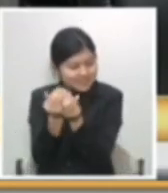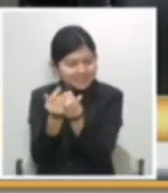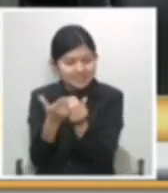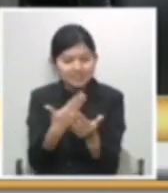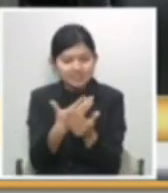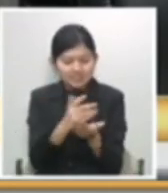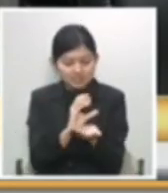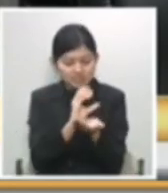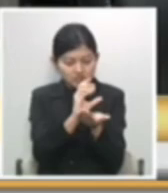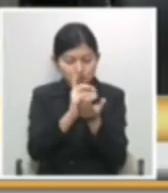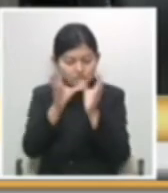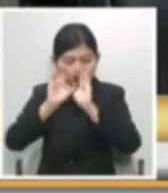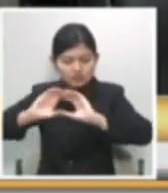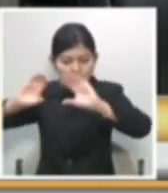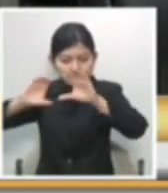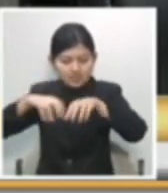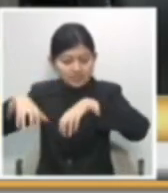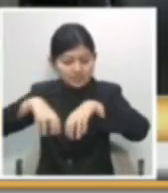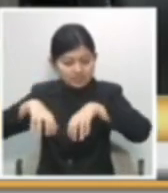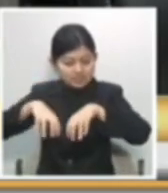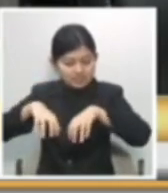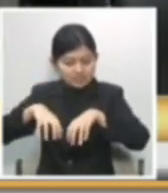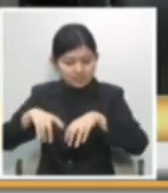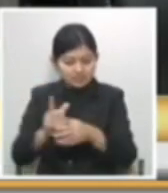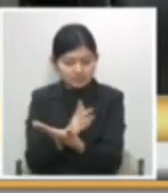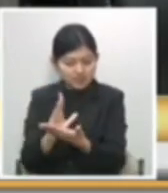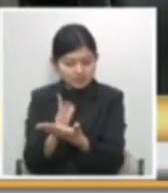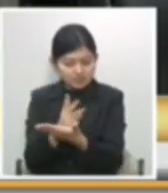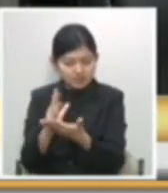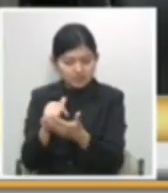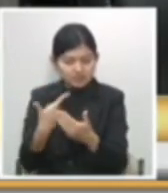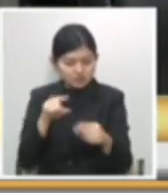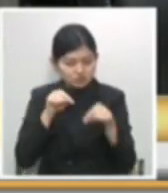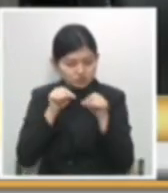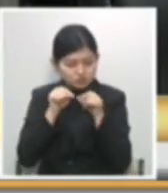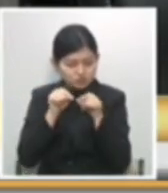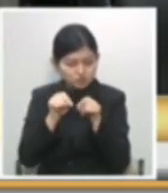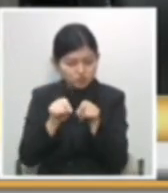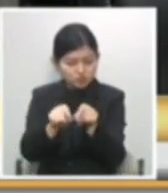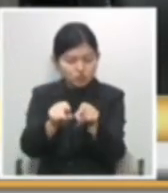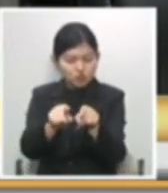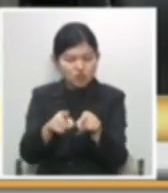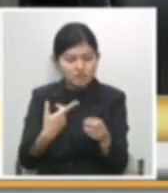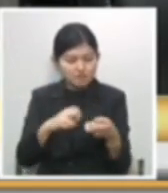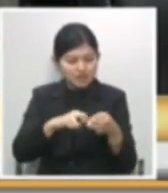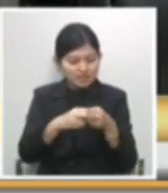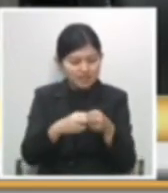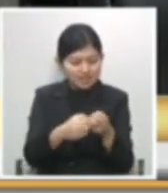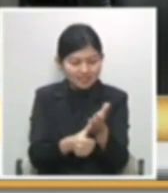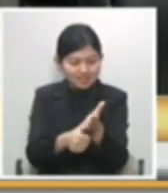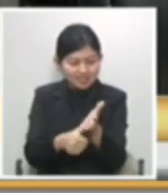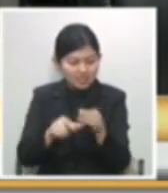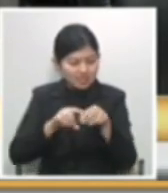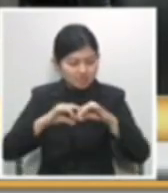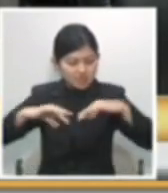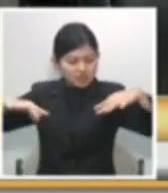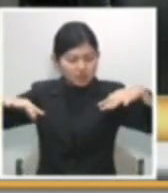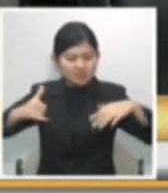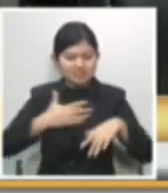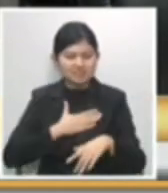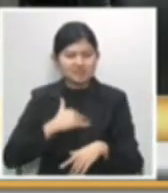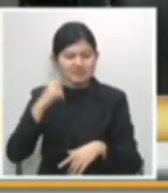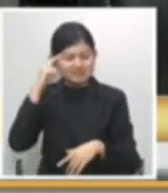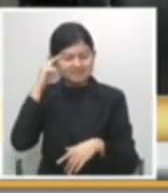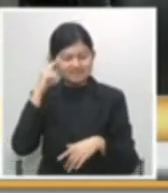ณที่รัฐบาลได้จัดสรรไม่สอดคล้องกับการแก้ไขปัญหาของประเทศดิฉันจึงไม่สามารถจะรับ